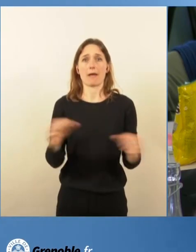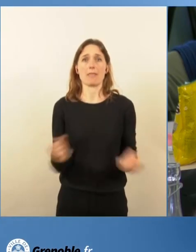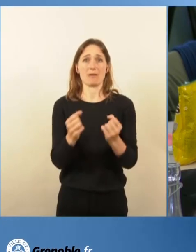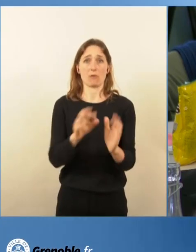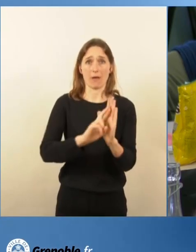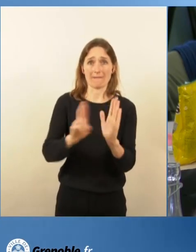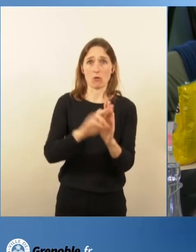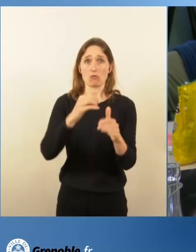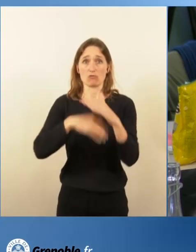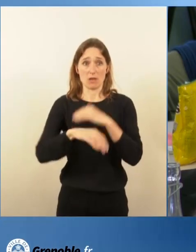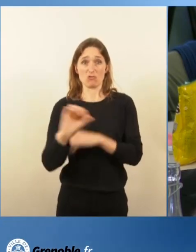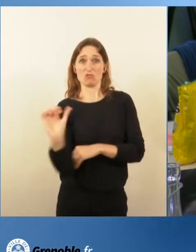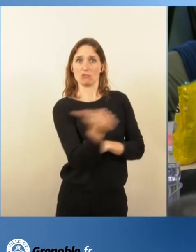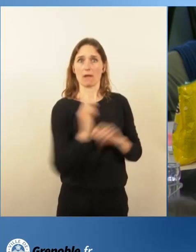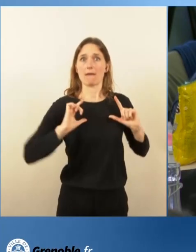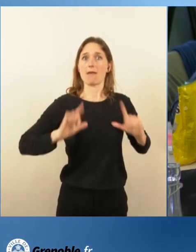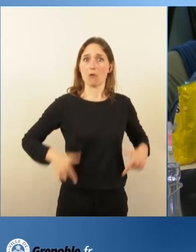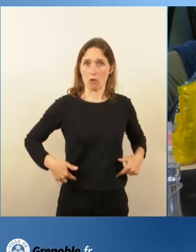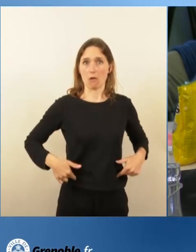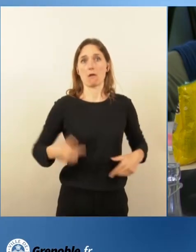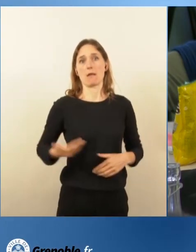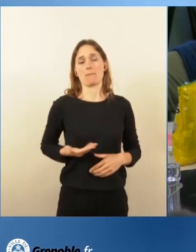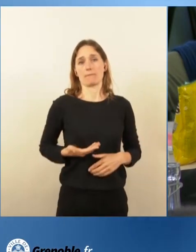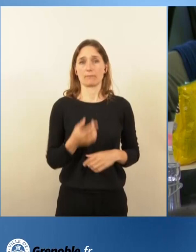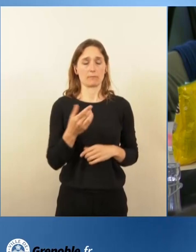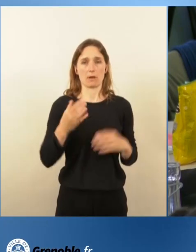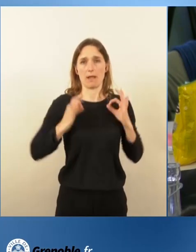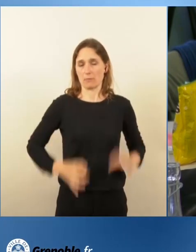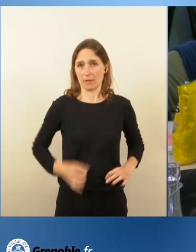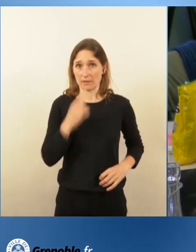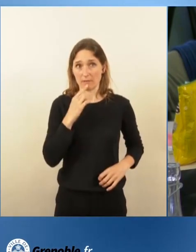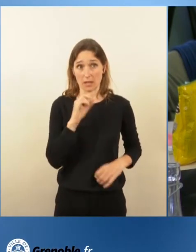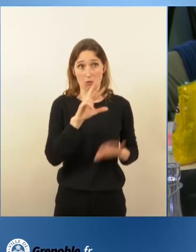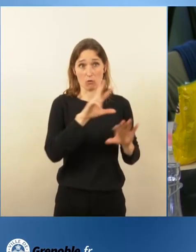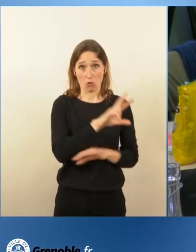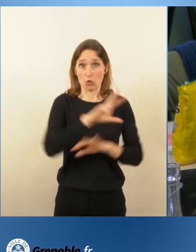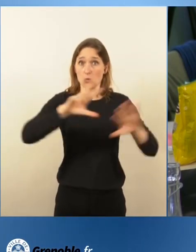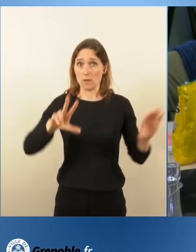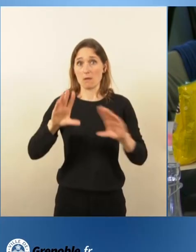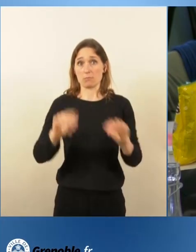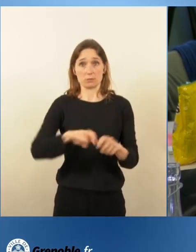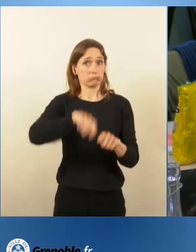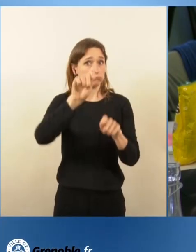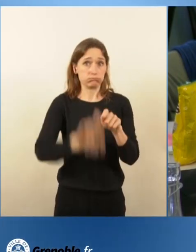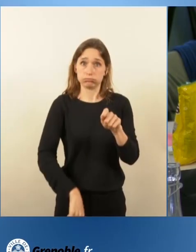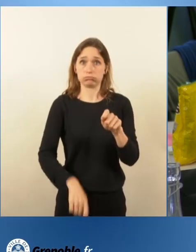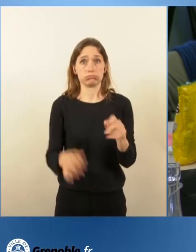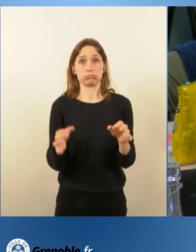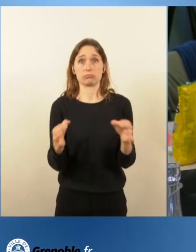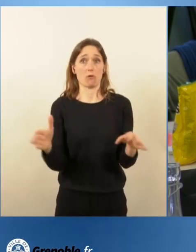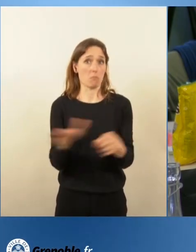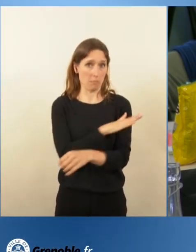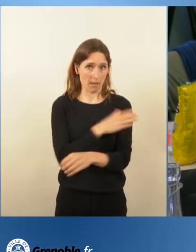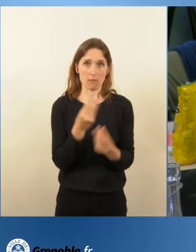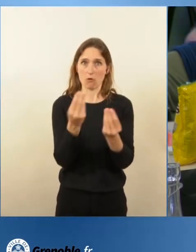école élémentaire donc 38 postes qui sont des postes fixes pratiquement à temps plein qui vont apporter une